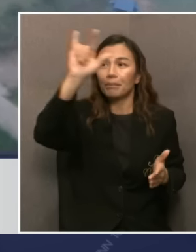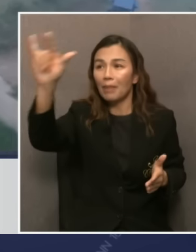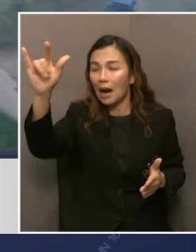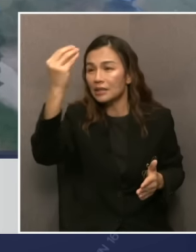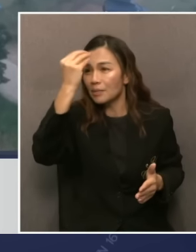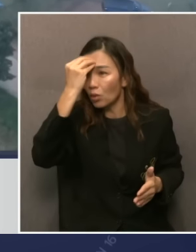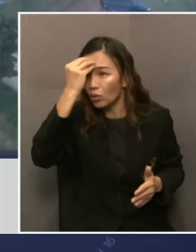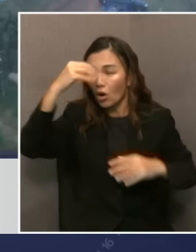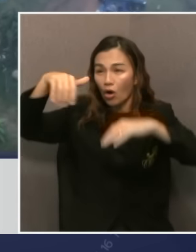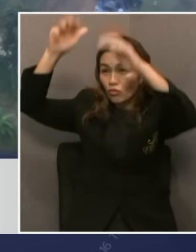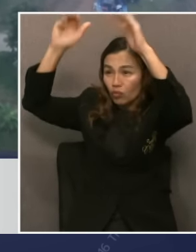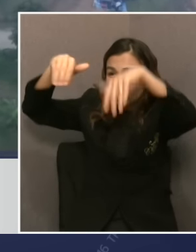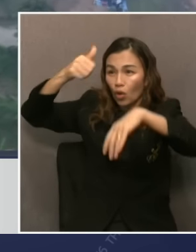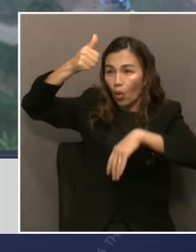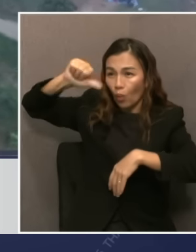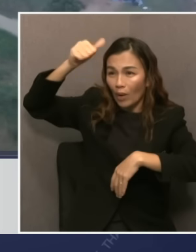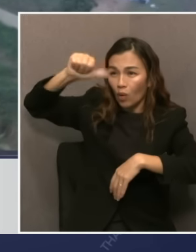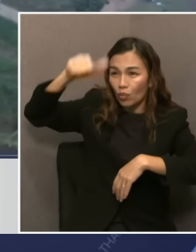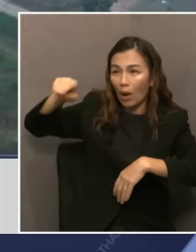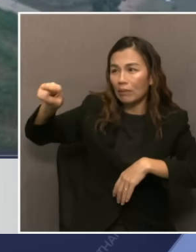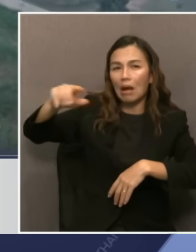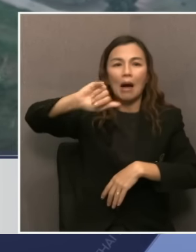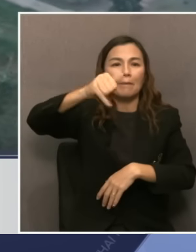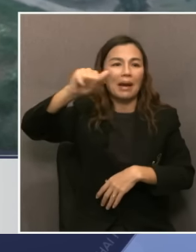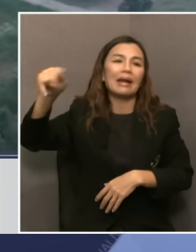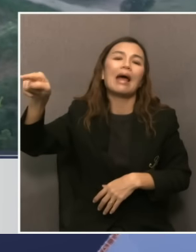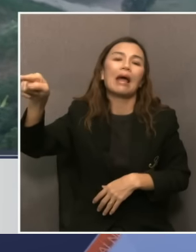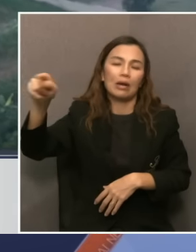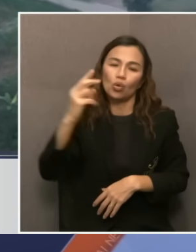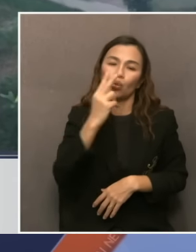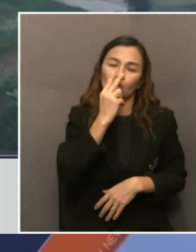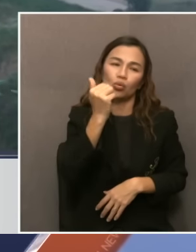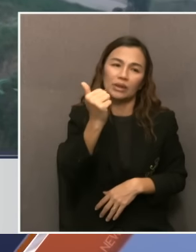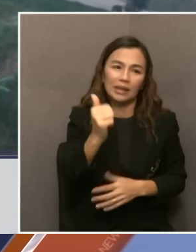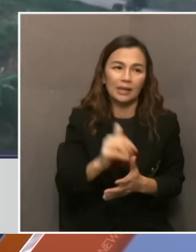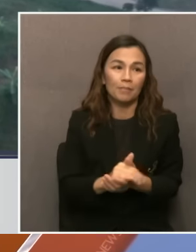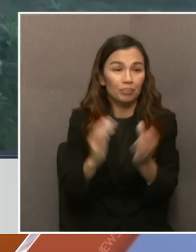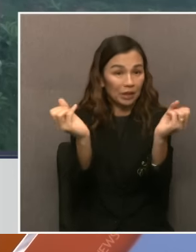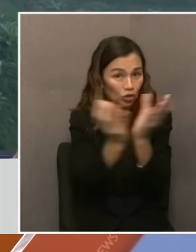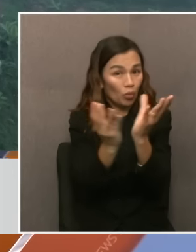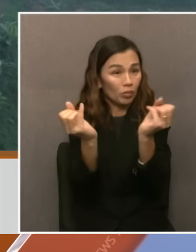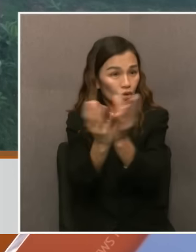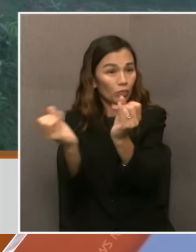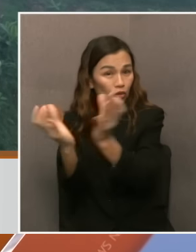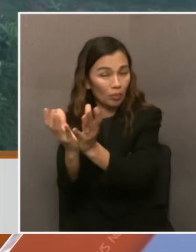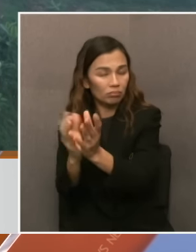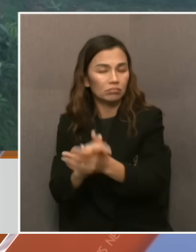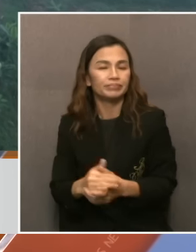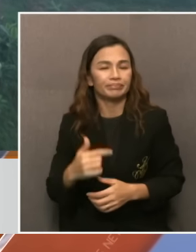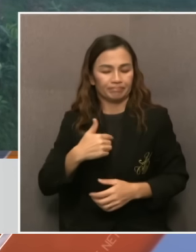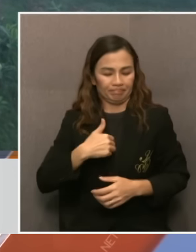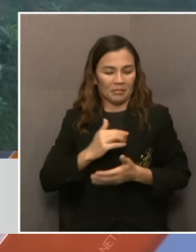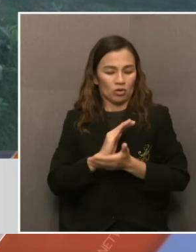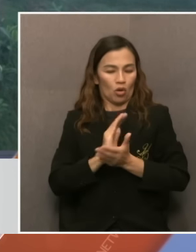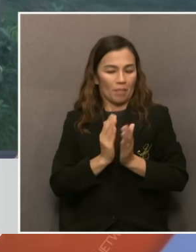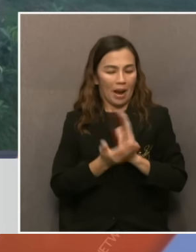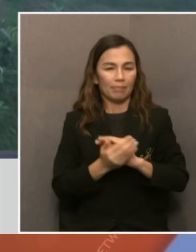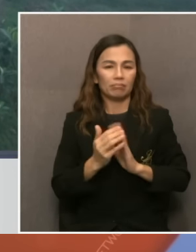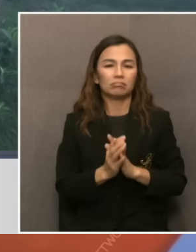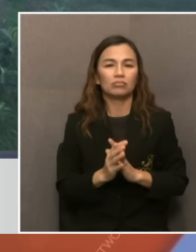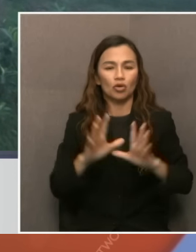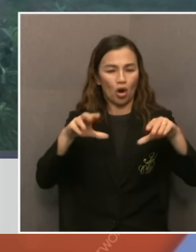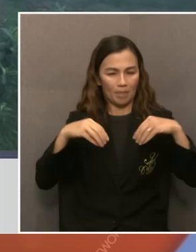ต่อเนื่องกัน 3-4 วันอะไรประมาณอย่างนั้นนะครับเพราะฉะนั้นมันกระทบทุกสิ่งครับเพราะฉะนั้นเราก็ต้องปรับตัวรับมือยอมรับว่าโลกร้อนมัน